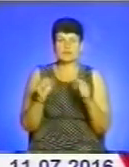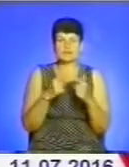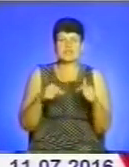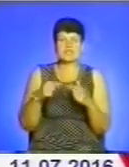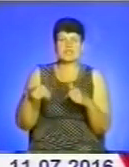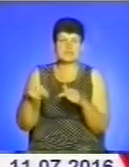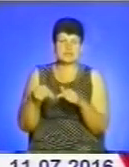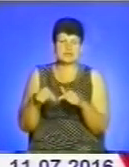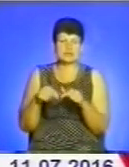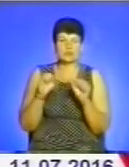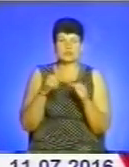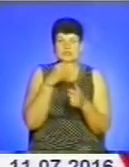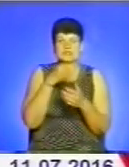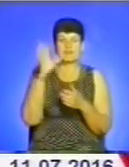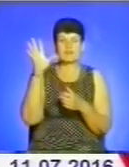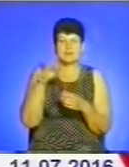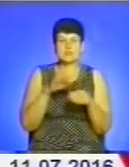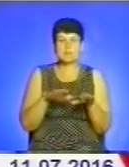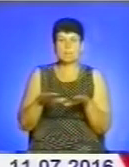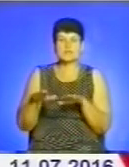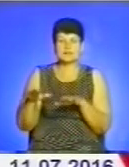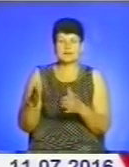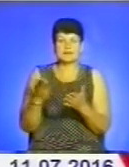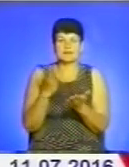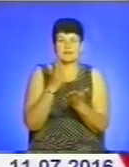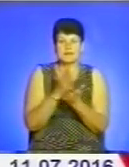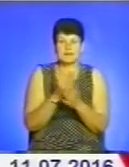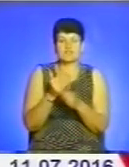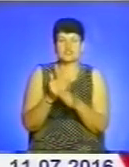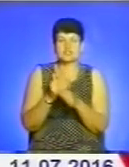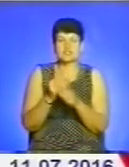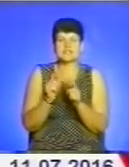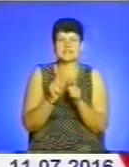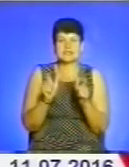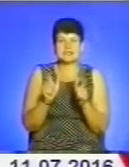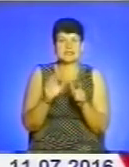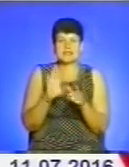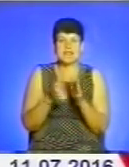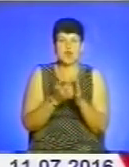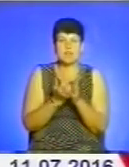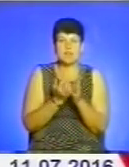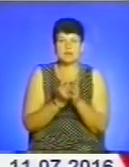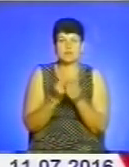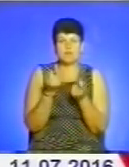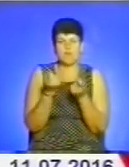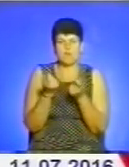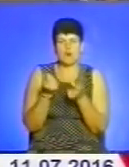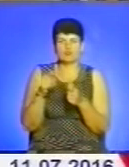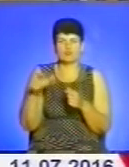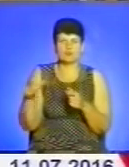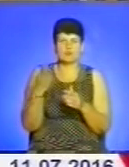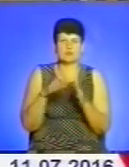Можна казати, всі посади, які є в частині, не комплект, по пару чоловік десь в якомусь